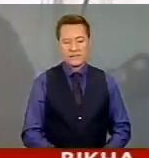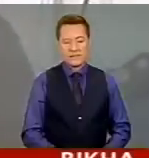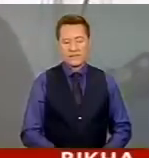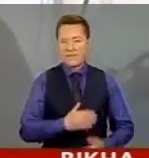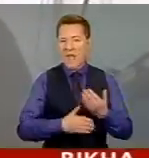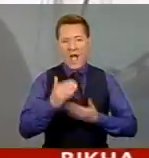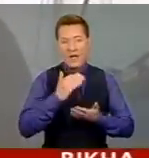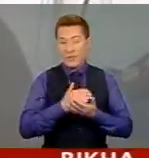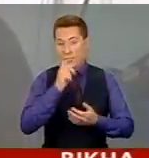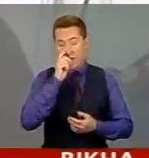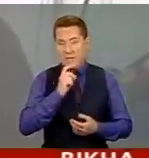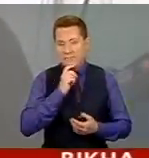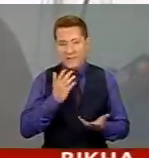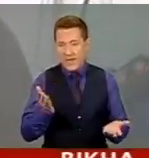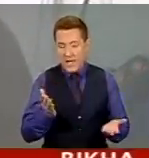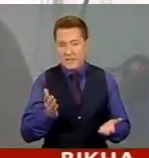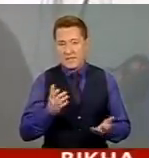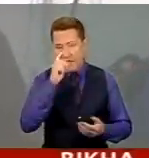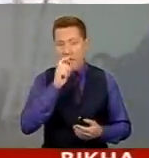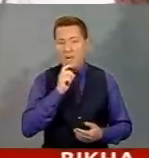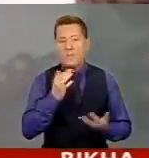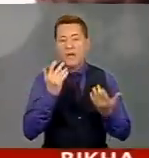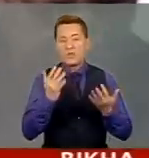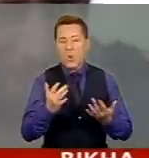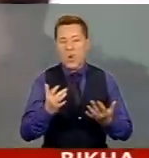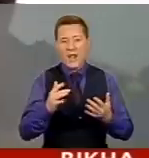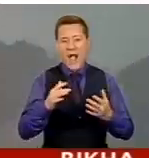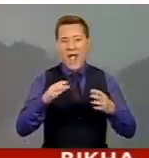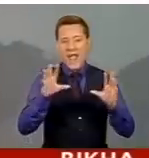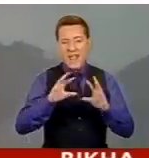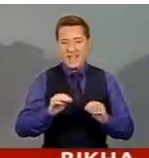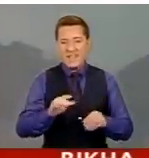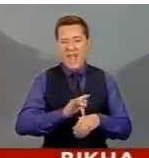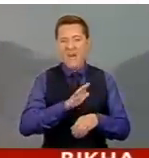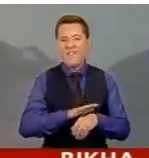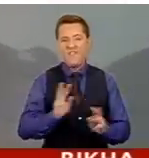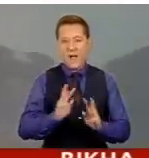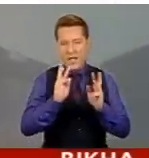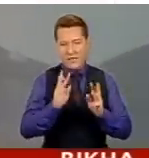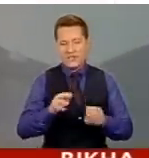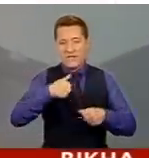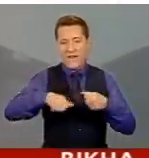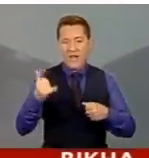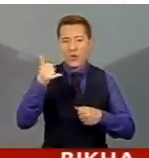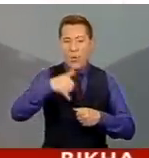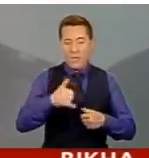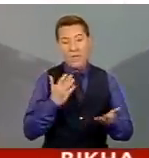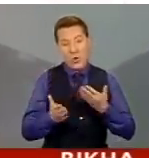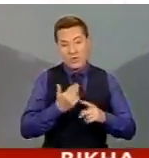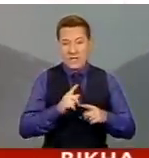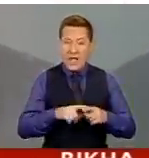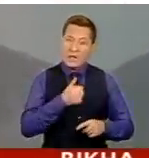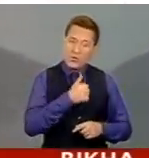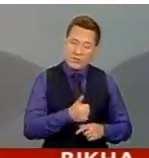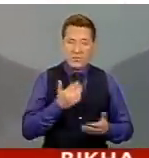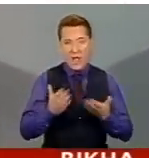Результат не очень ясен, потому что не понимаем, сколько там еще не выгоревшего топлива. Поэтому, может быть, это будет успешно, а может быть,